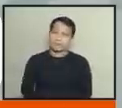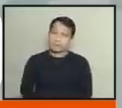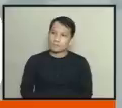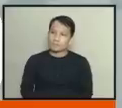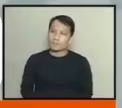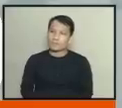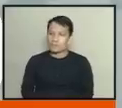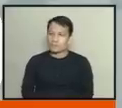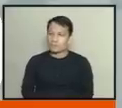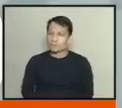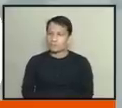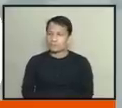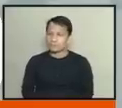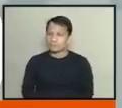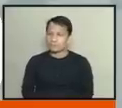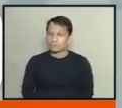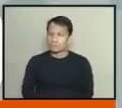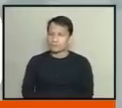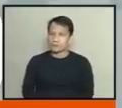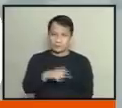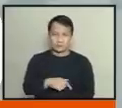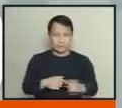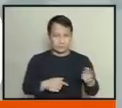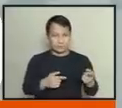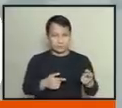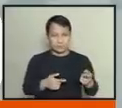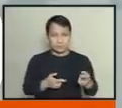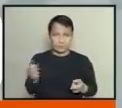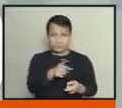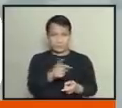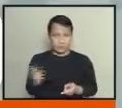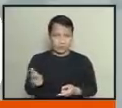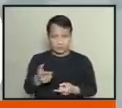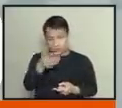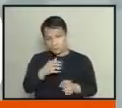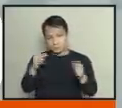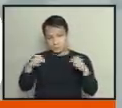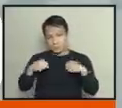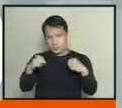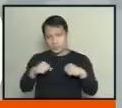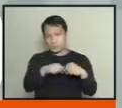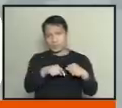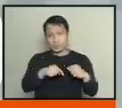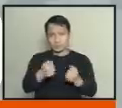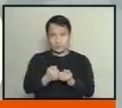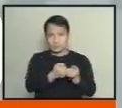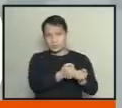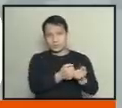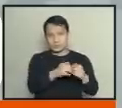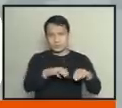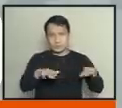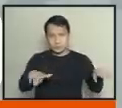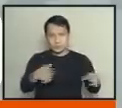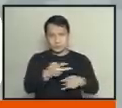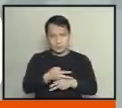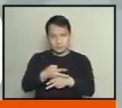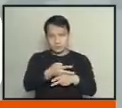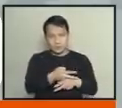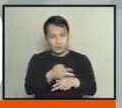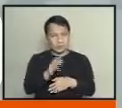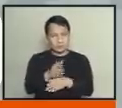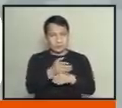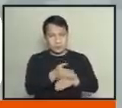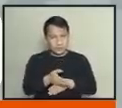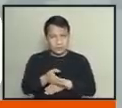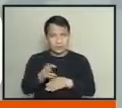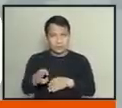sir. Tama, ma'am. I agree. Pero on the other hand, dapat, ma'am, both parents pagtulungan yung sa pag-aaruga, sa pagpapalaki,